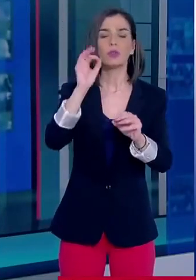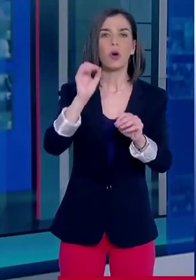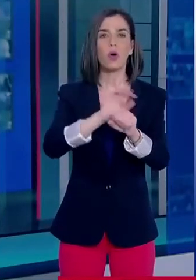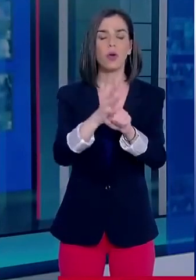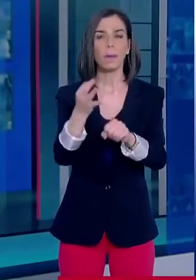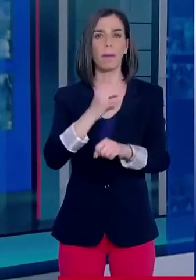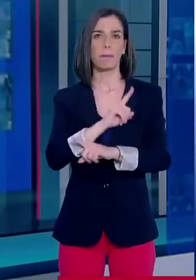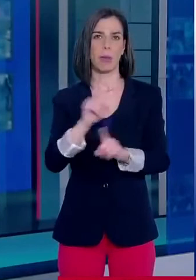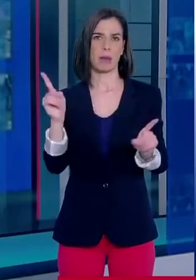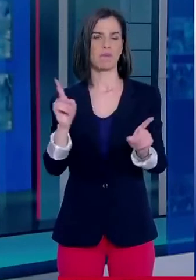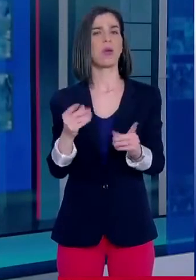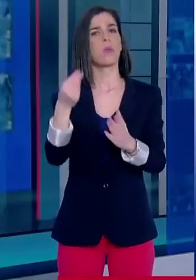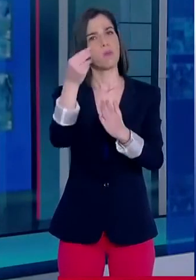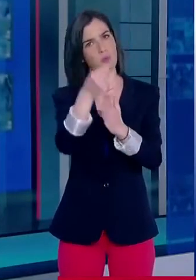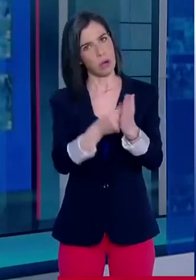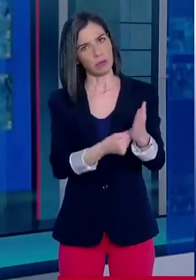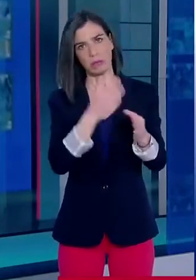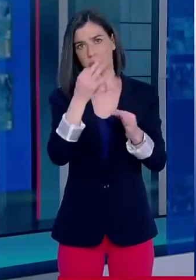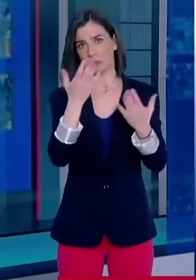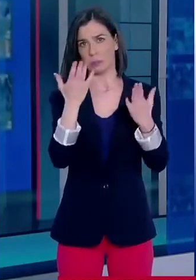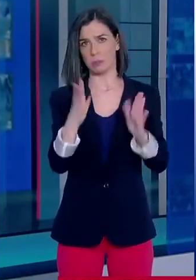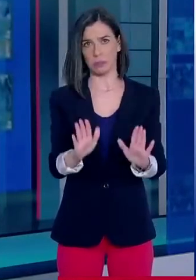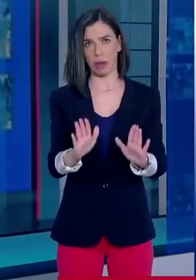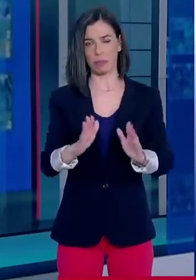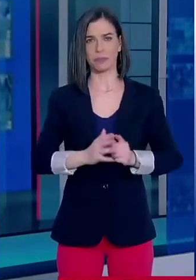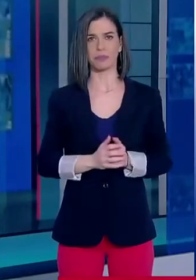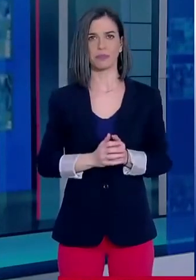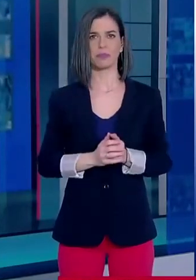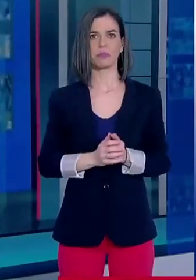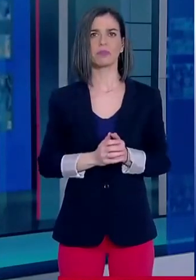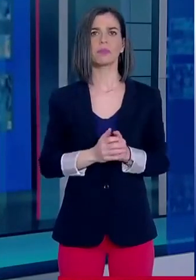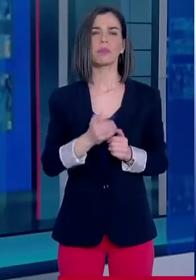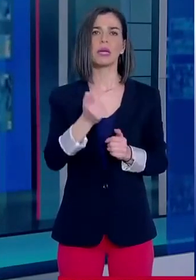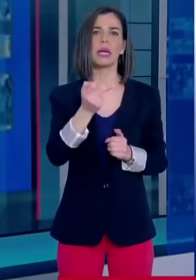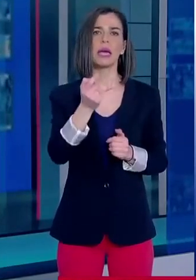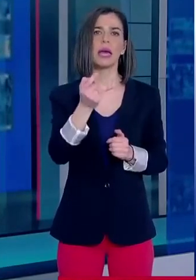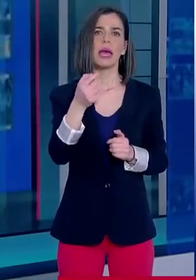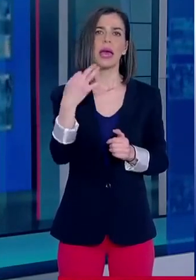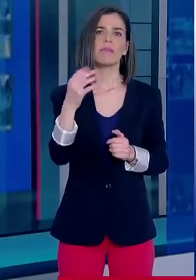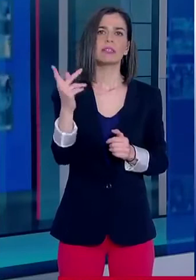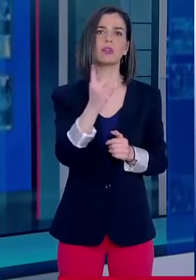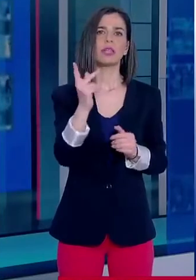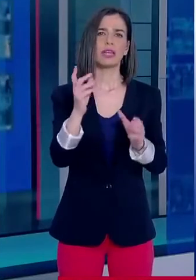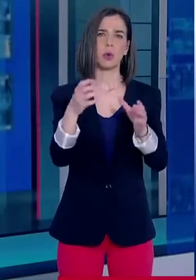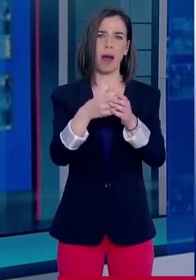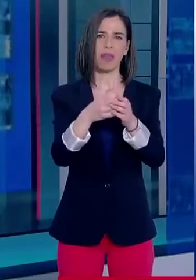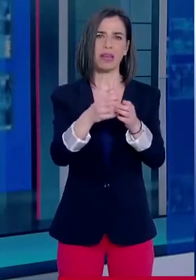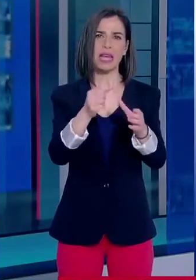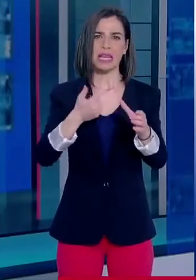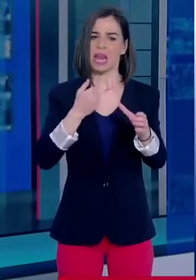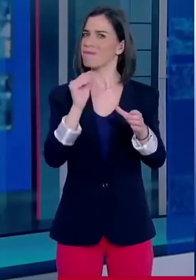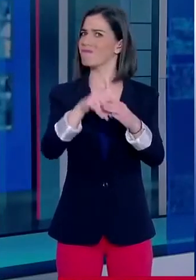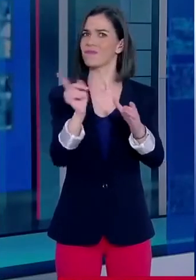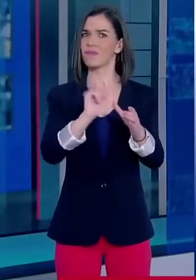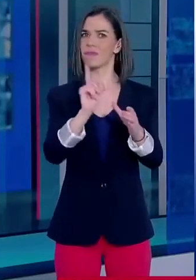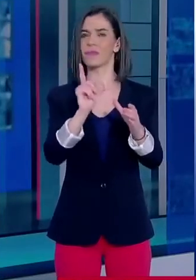ιό. Έχουμε ξαναπεί ότι είναι πολύ λιγότερο ευπαθείς ομάδες οι νέοι άνθρωποι και φυσικά οι άνθρωποι